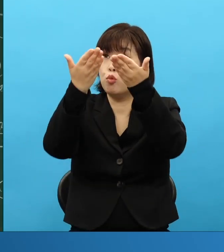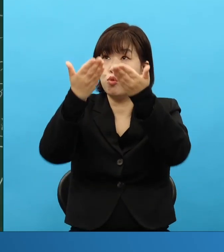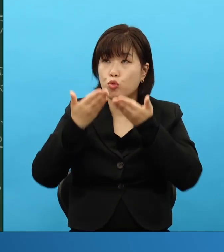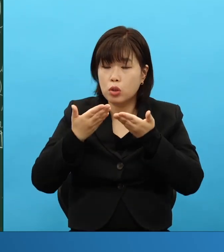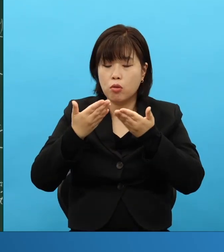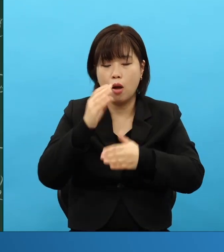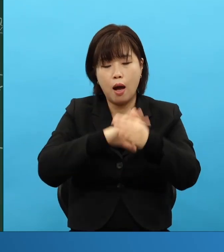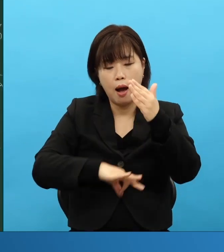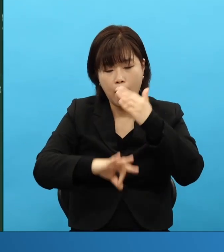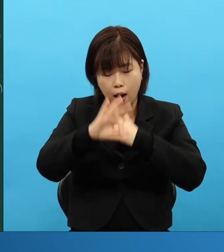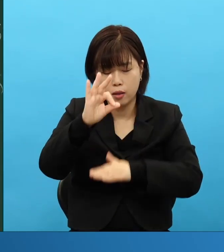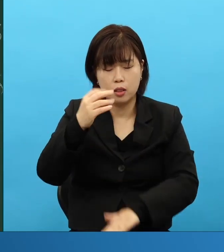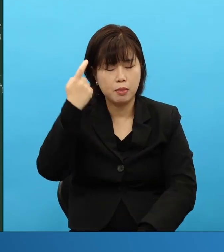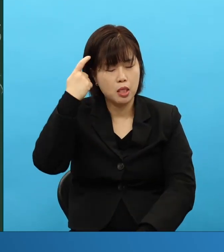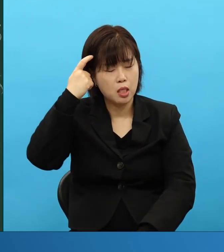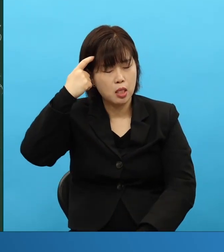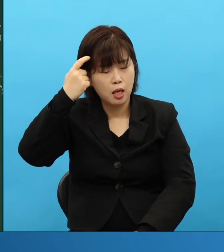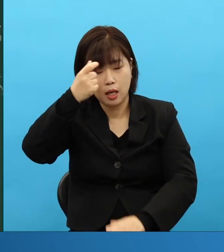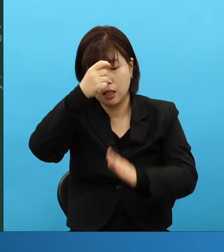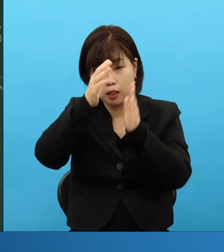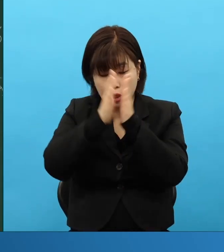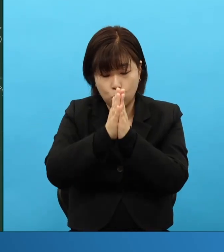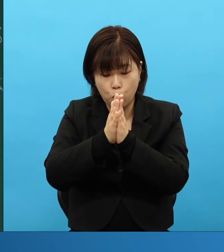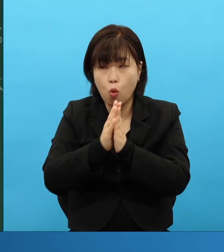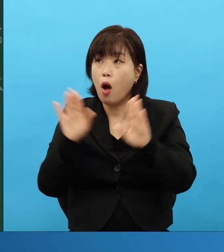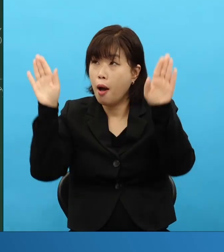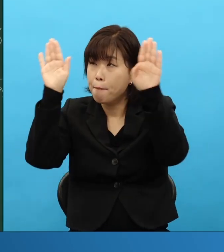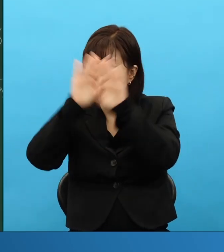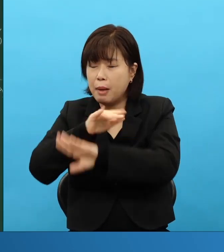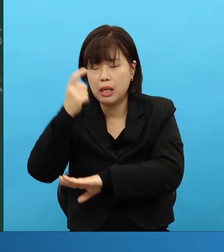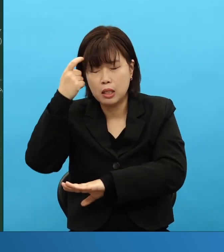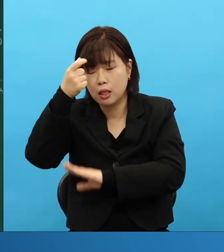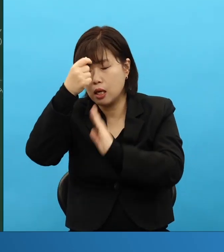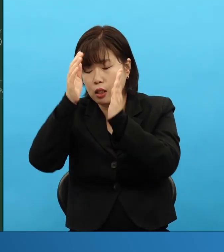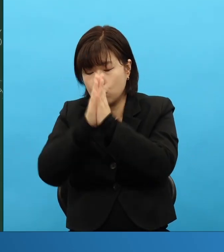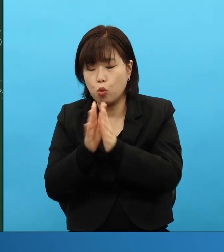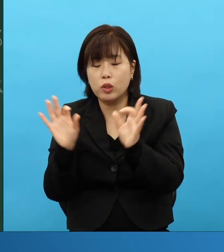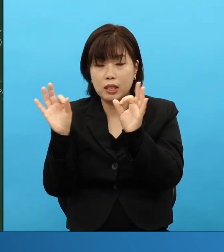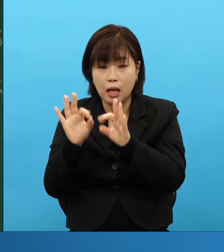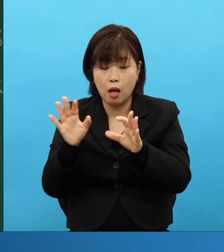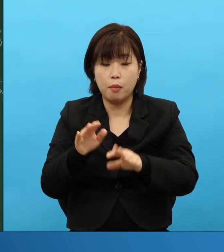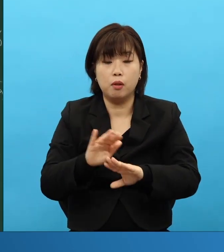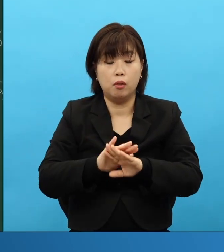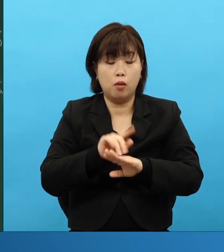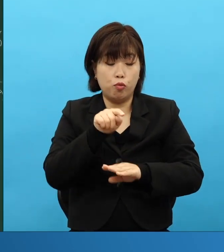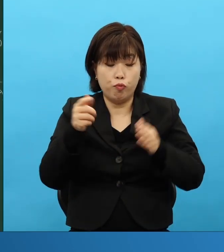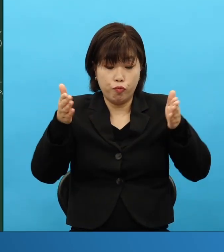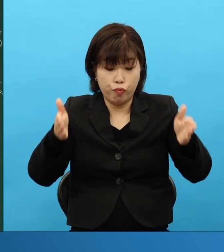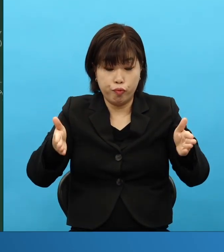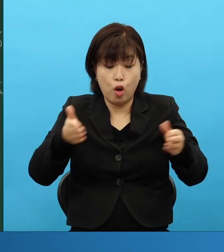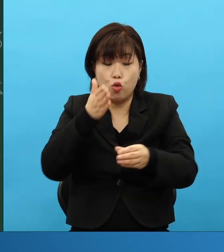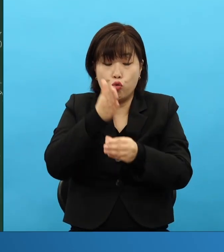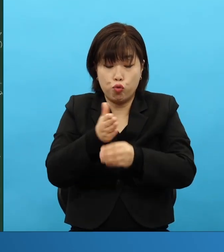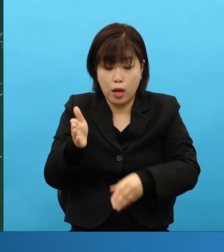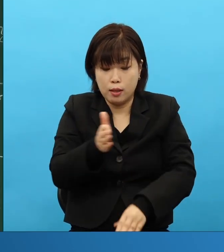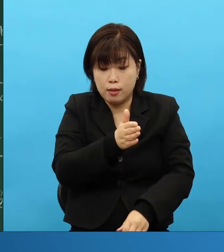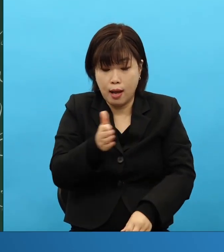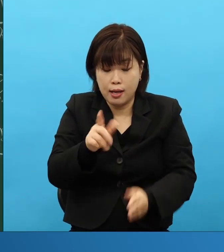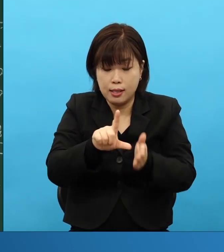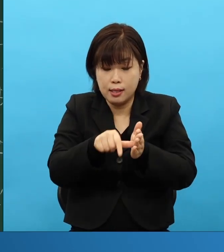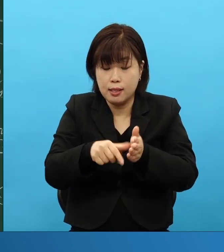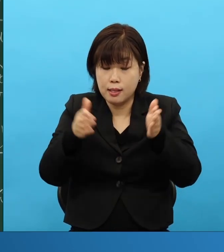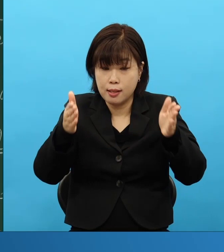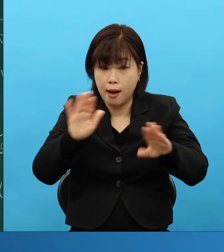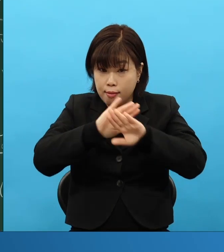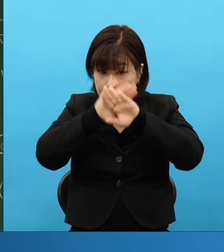밤에 매도요. 낮에 기 보이기 시작해요. What God gave to you, just pray about that in the morning and night, and you'll see things in the daytime. 여러분 진짜 아침 저녁으로